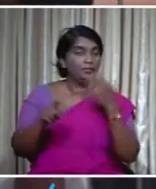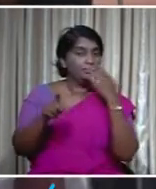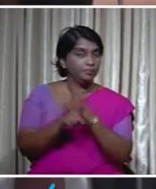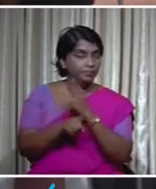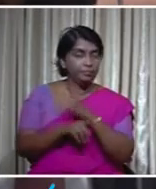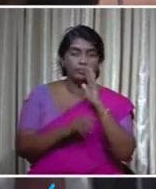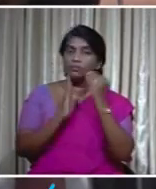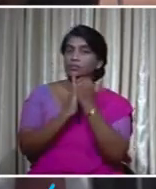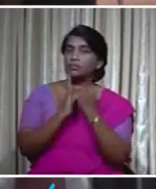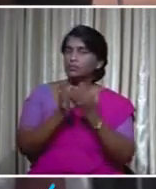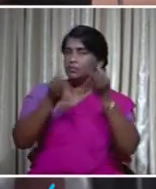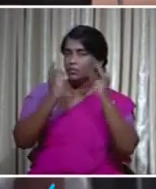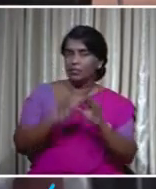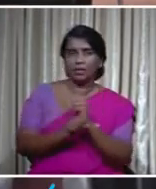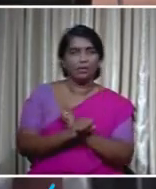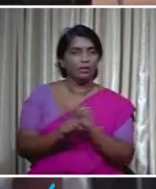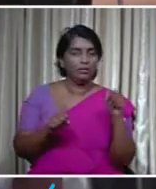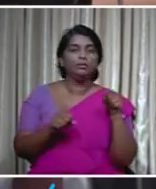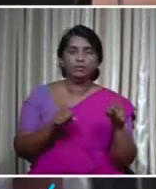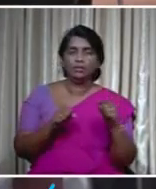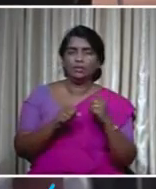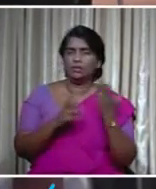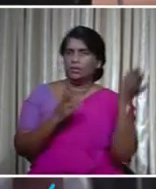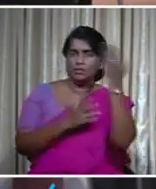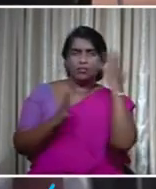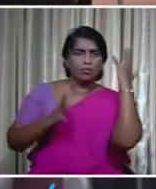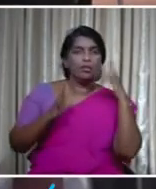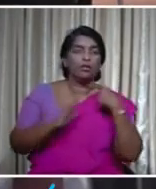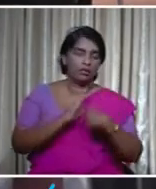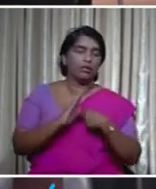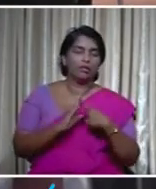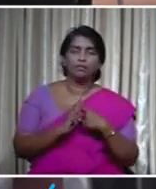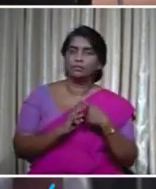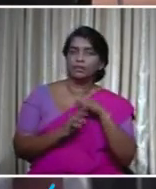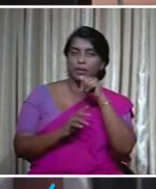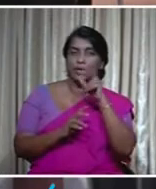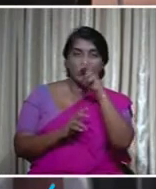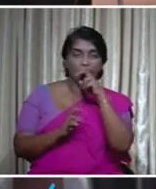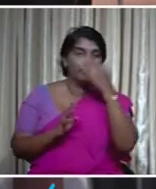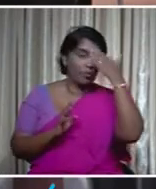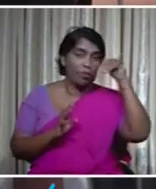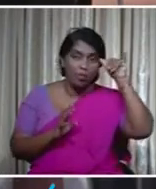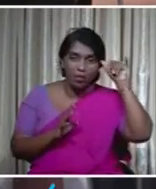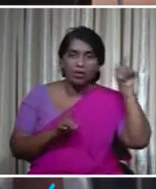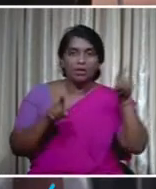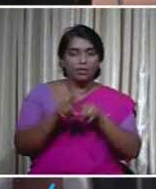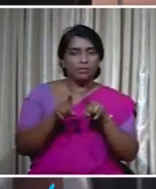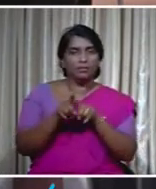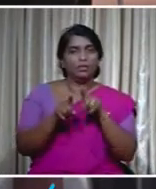அதிலும் இராணுவத்துக்கு கீழே முன்பள்ளி வைத்திருக்கிற நாடு, குறிப்பாக கிளிநொச்சி முல்லைத்தீவு மாவட்டங்களிலே, அதுவும் இலங்கை தான். அந்த